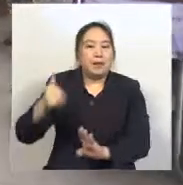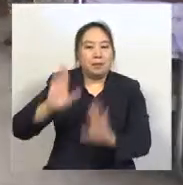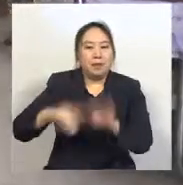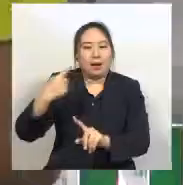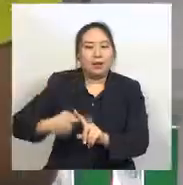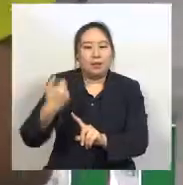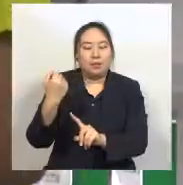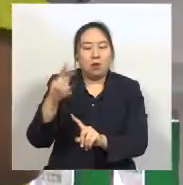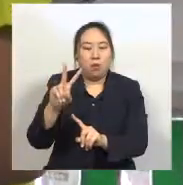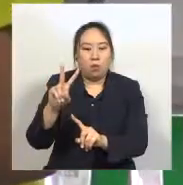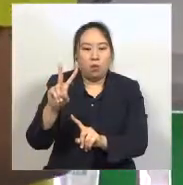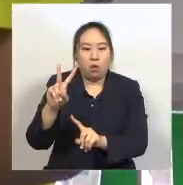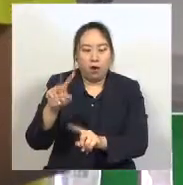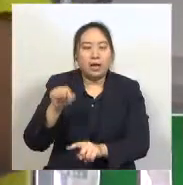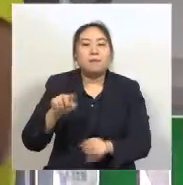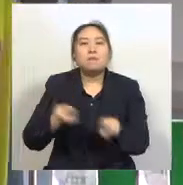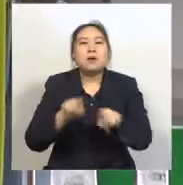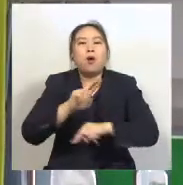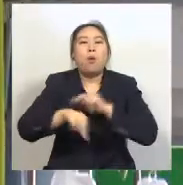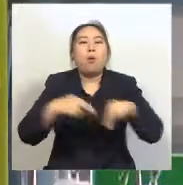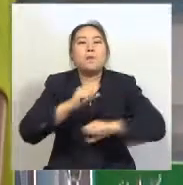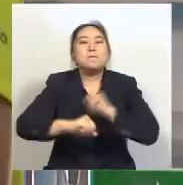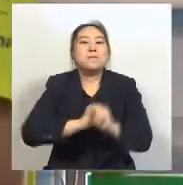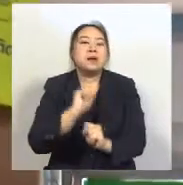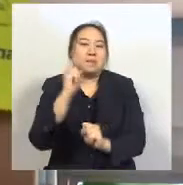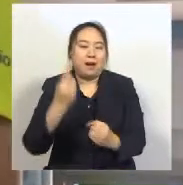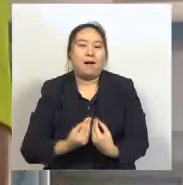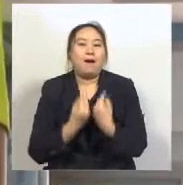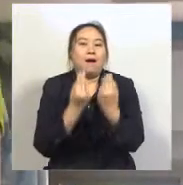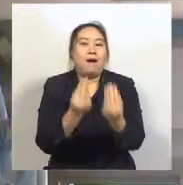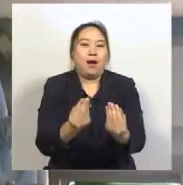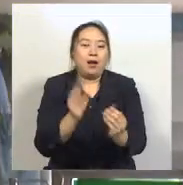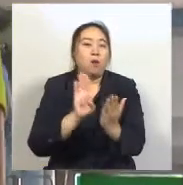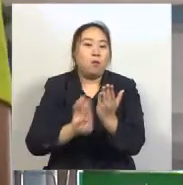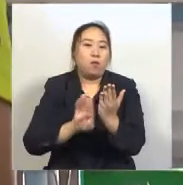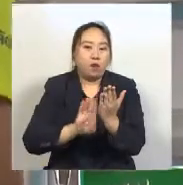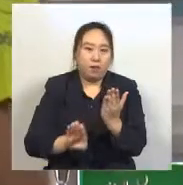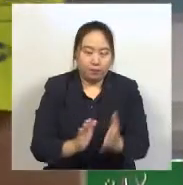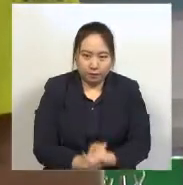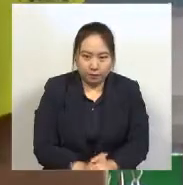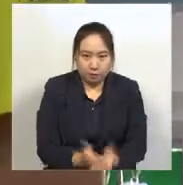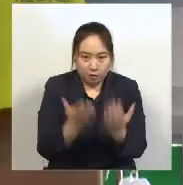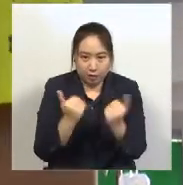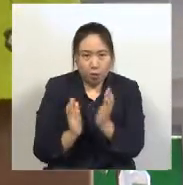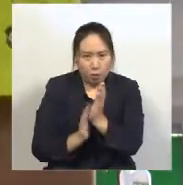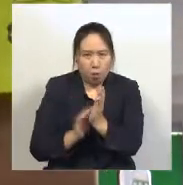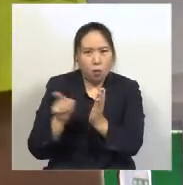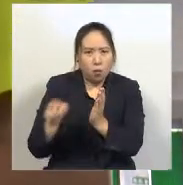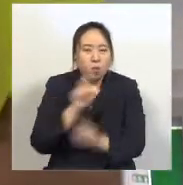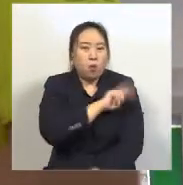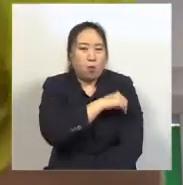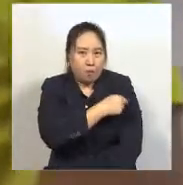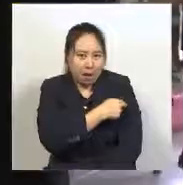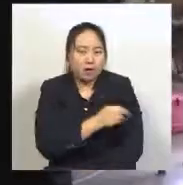ได้ในเดือนธันวาคมนี้ค่ะถือเป็นของขวัญปีใหม่ให้กับชาวบุรีรัมย์เลยนะคะ ต้องชื่นชมทางโรงพยาบาลรวมทั้งผู้